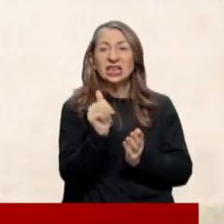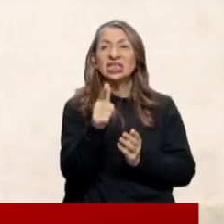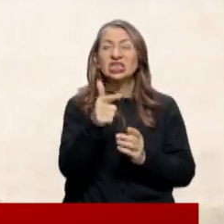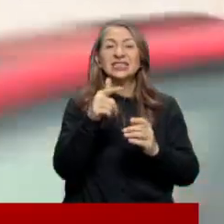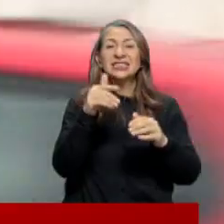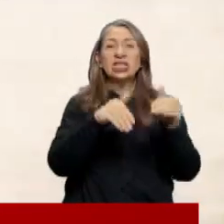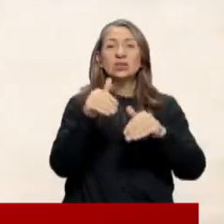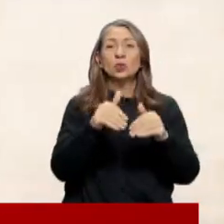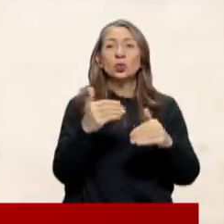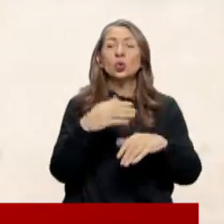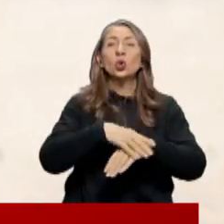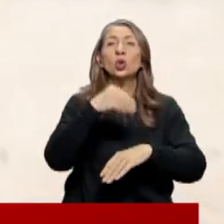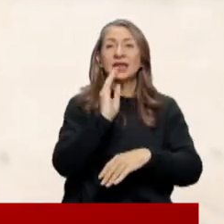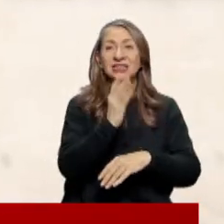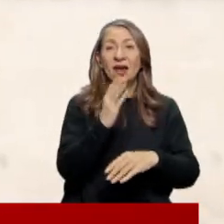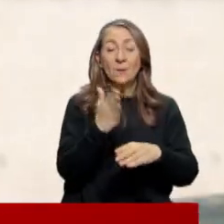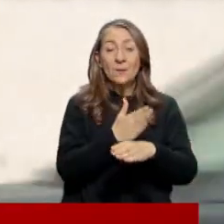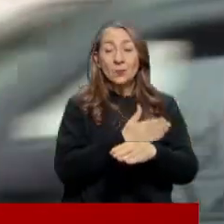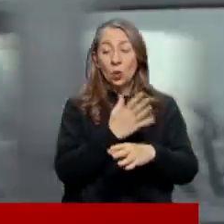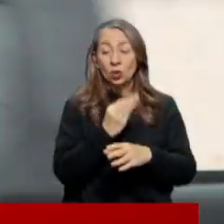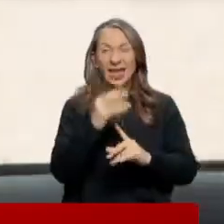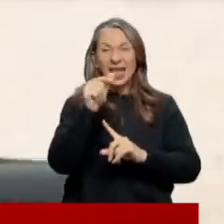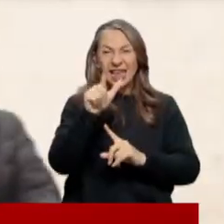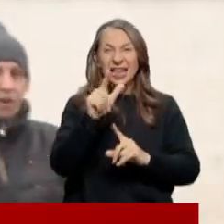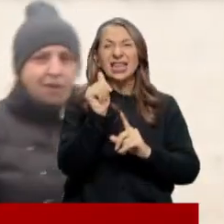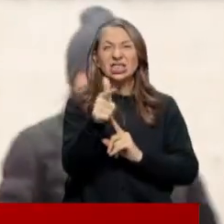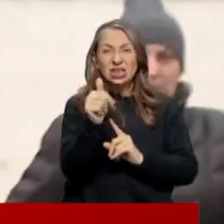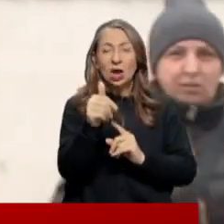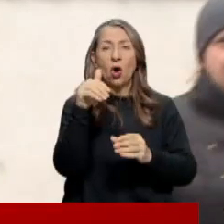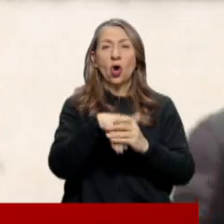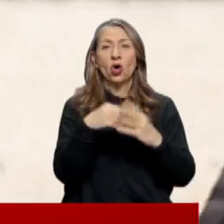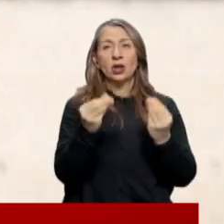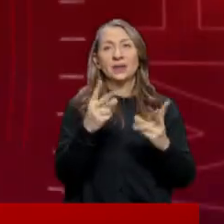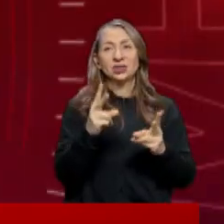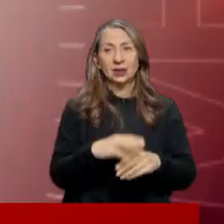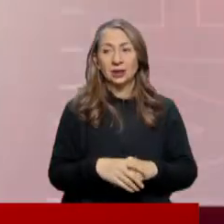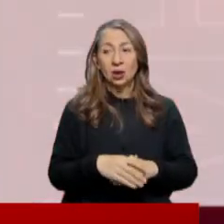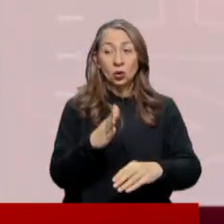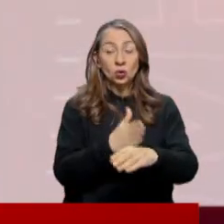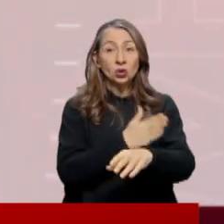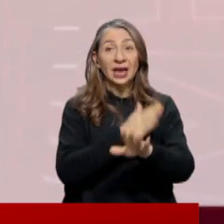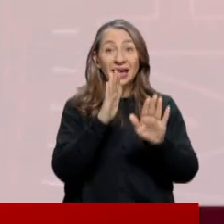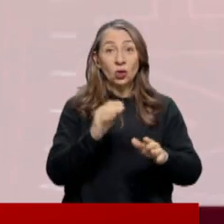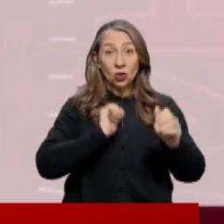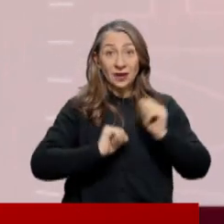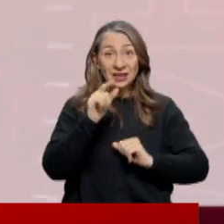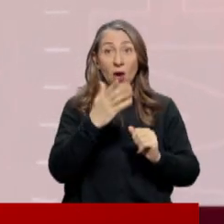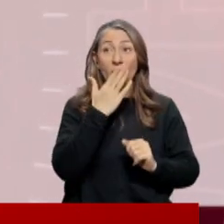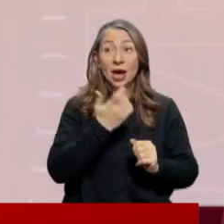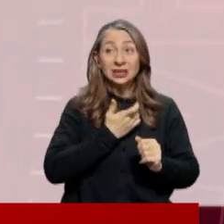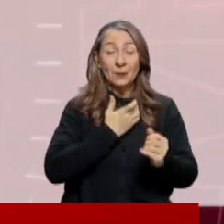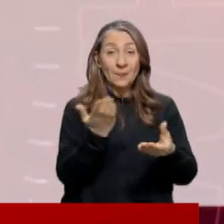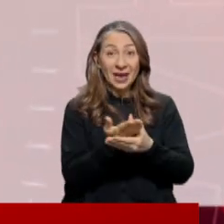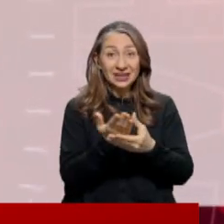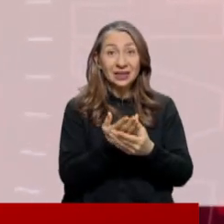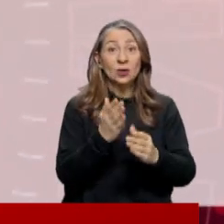seçim kuruluna gidecek ve yurdunun bulunduğu ilde, ilçede oy kullanabilecek. Yurtta kalan üniversiteli öğrenci